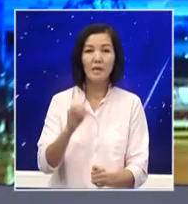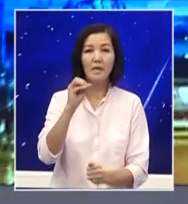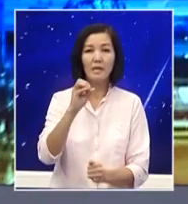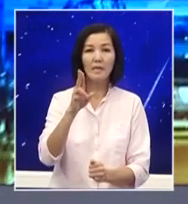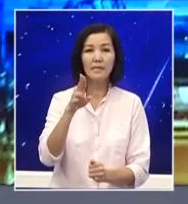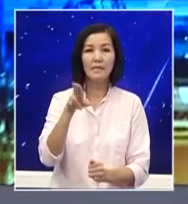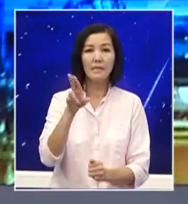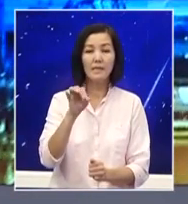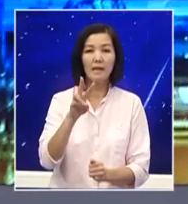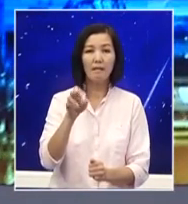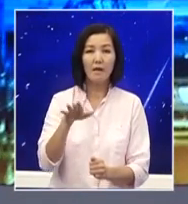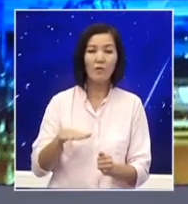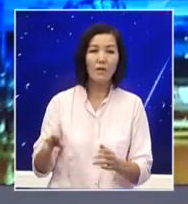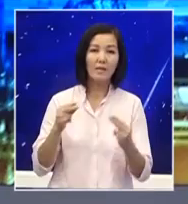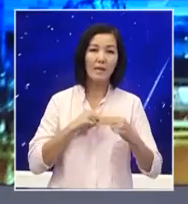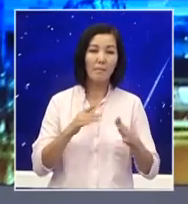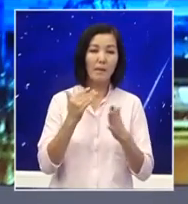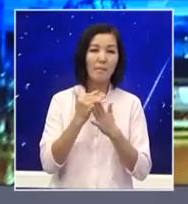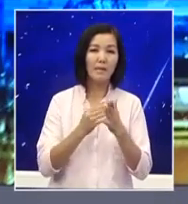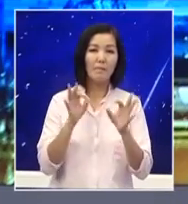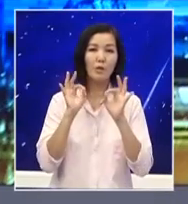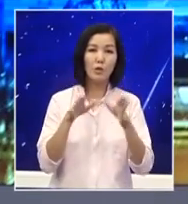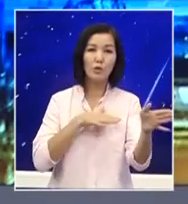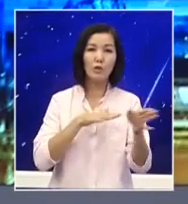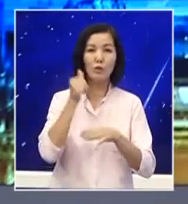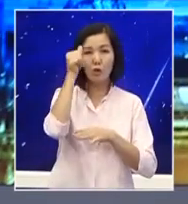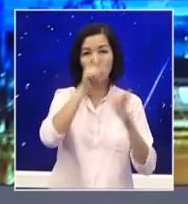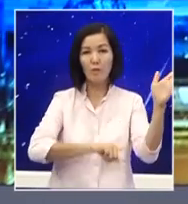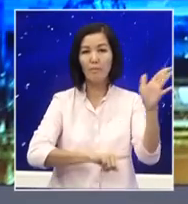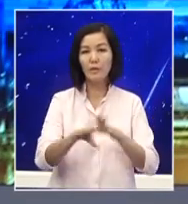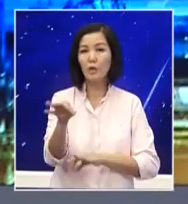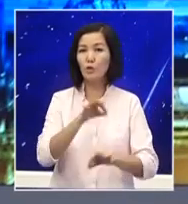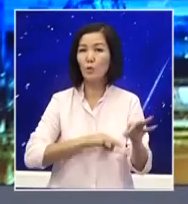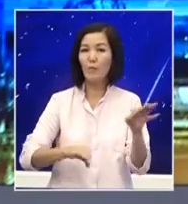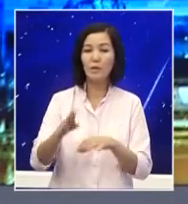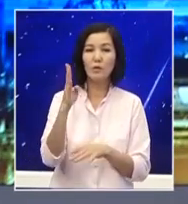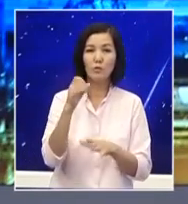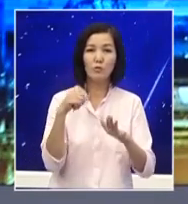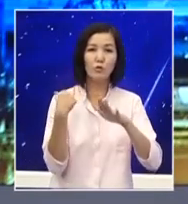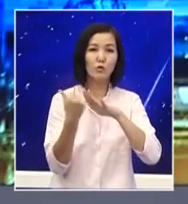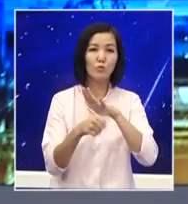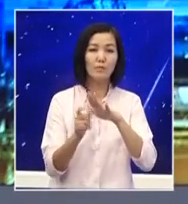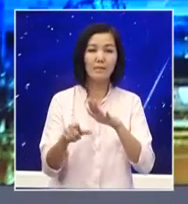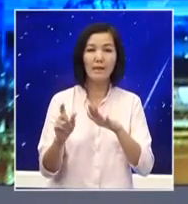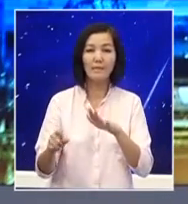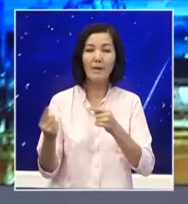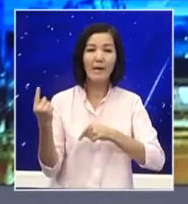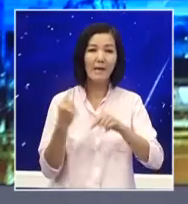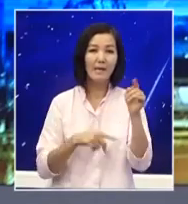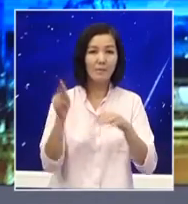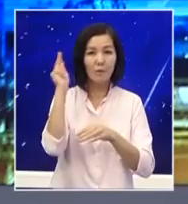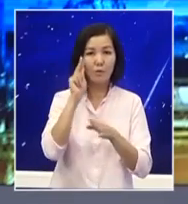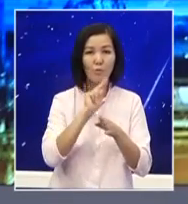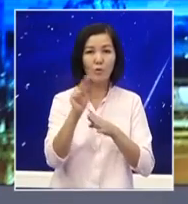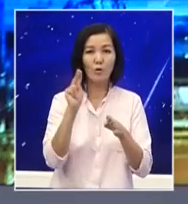Ескелді ауданында еңбек бағдарламасы қарқынды іске асуда. Жыл басынан жоба аясында 400 жұмыссыз азаматқа кәсіпкерліктің қыр-сыры